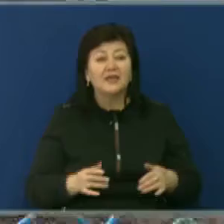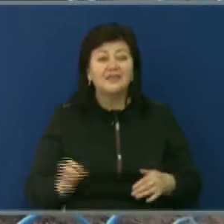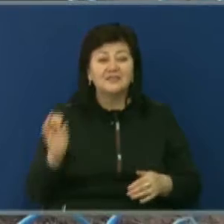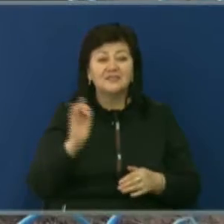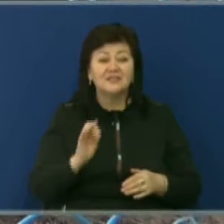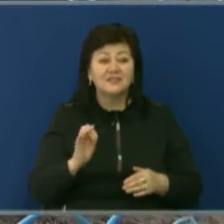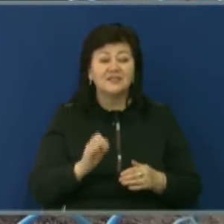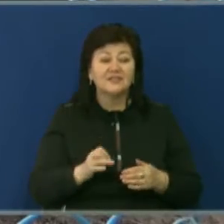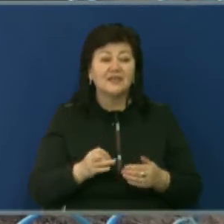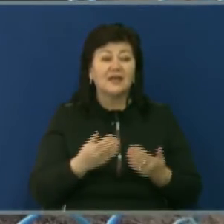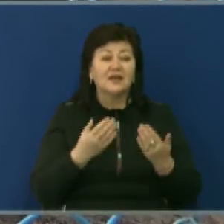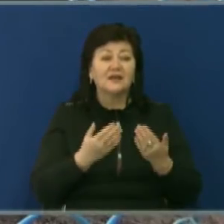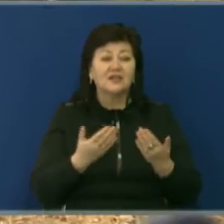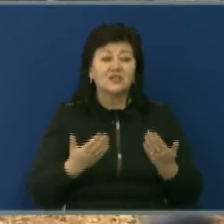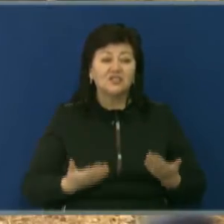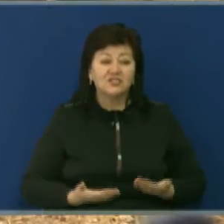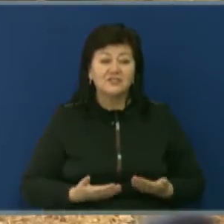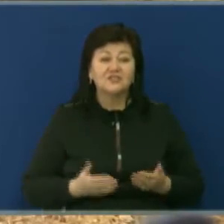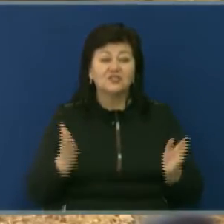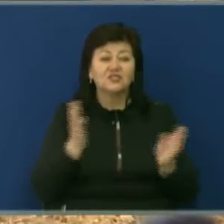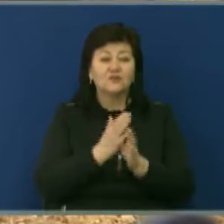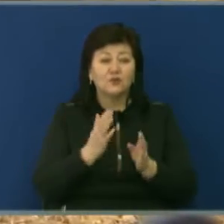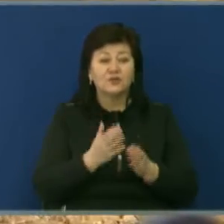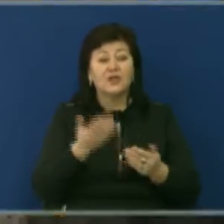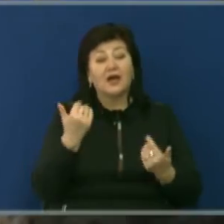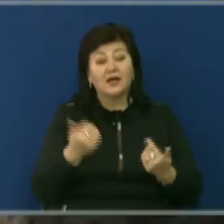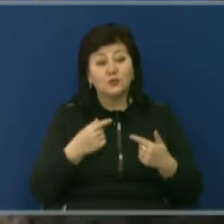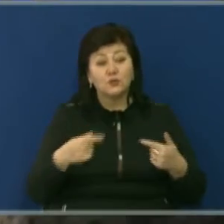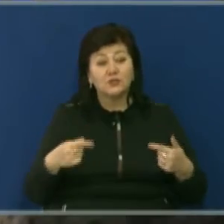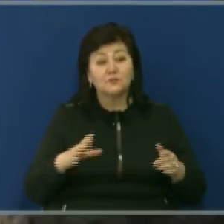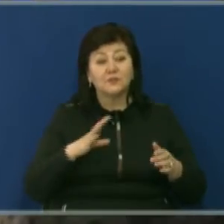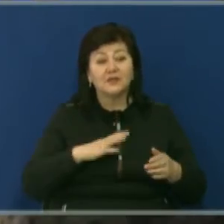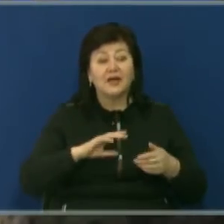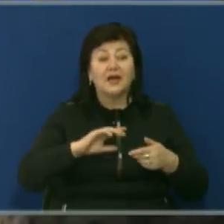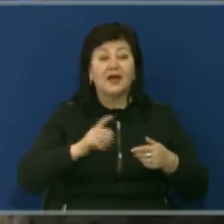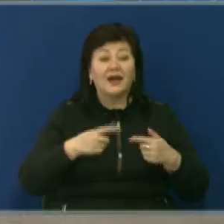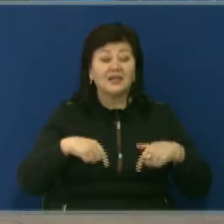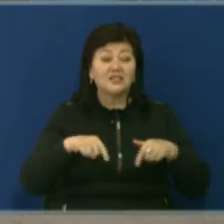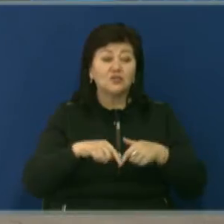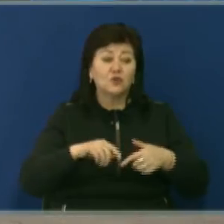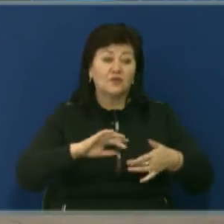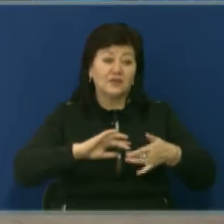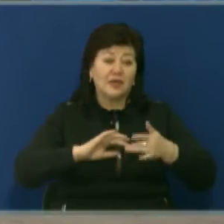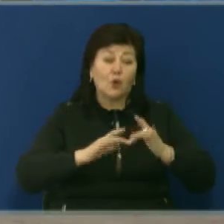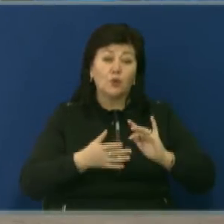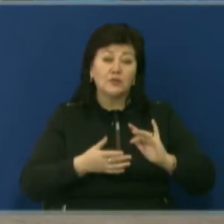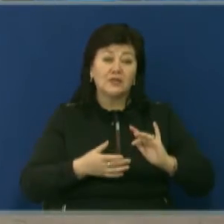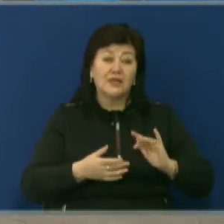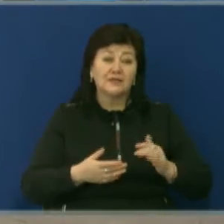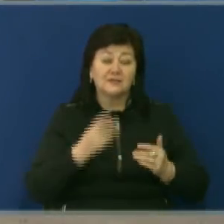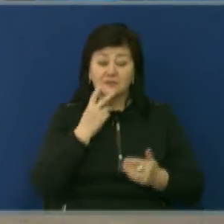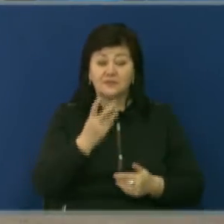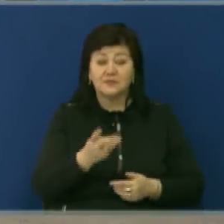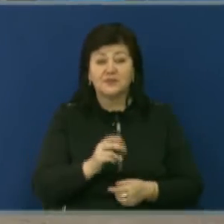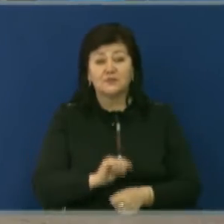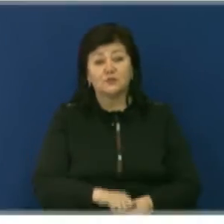түрлі іс-шараларды әлеуметтік желілер арқылы қашықтан ұйымдастырды. Бақытгүл Қазес, Эльмира Жүрсінбекқызы, Сәуле Байғалиева, Семей